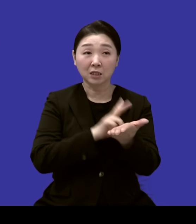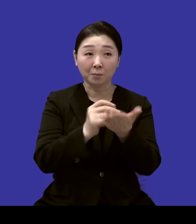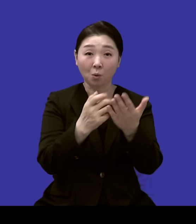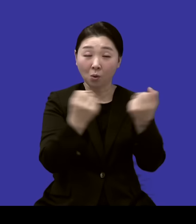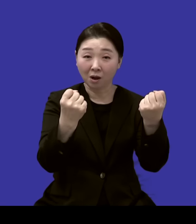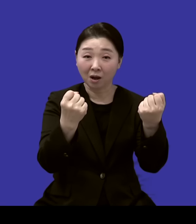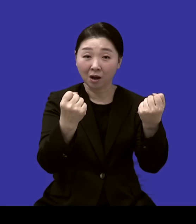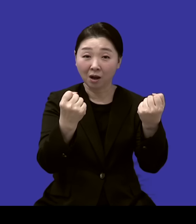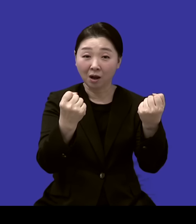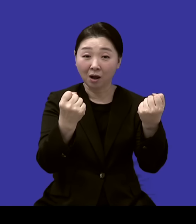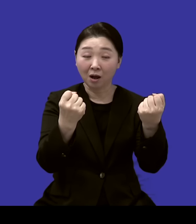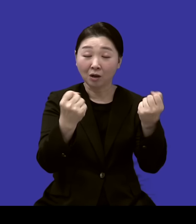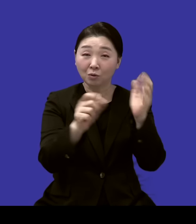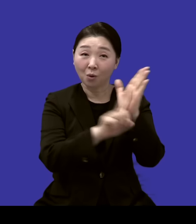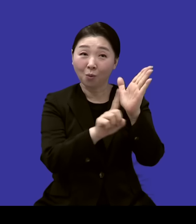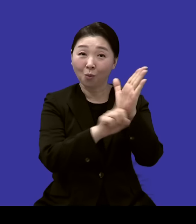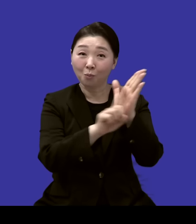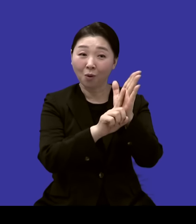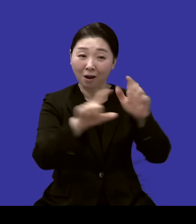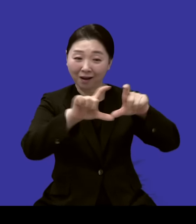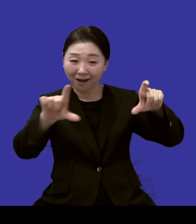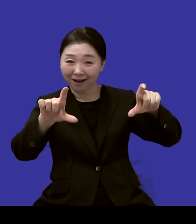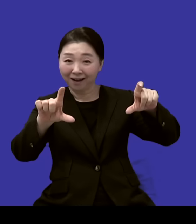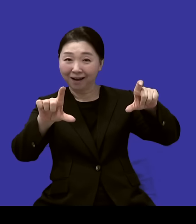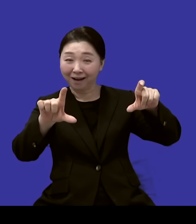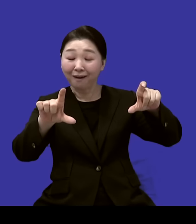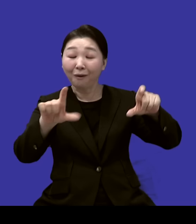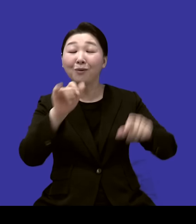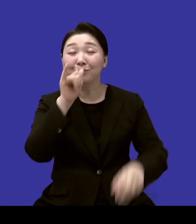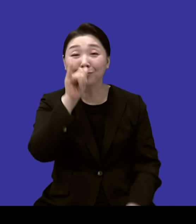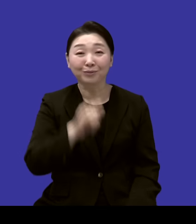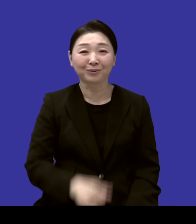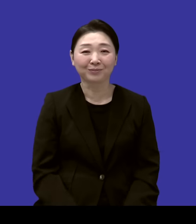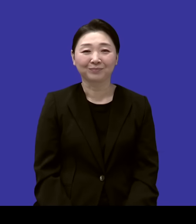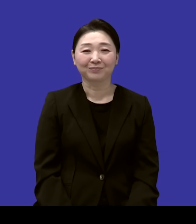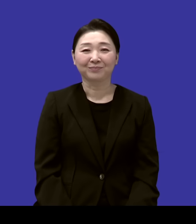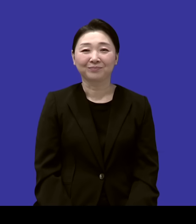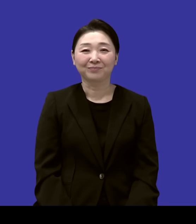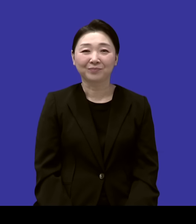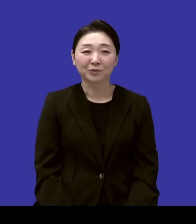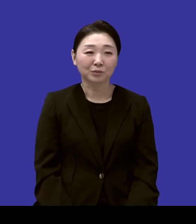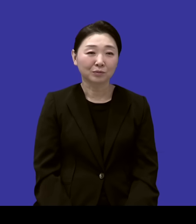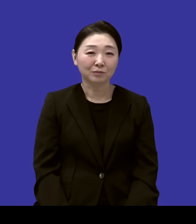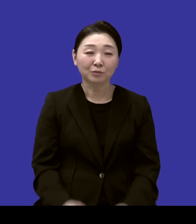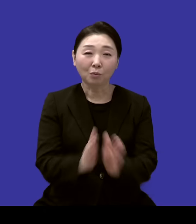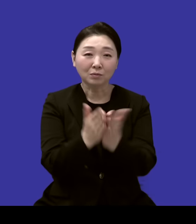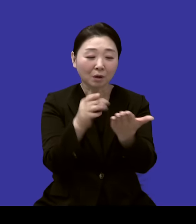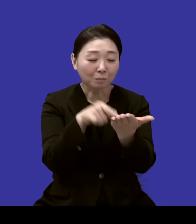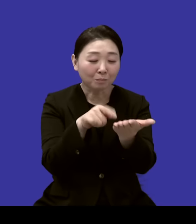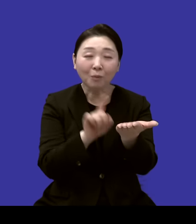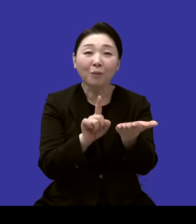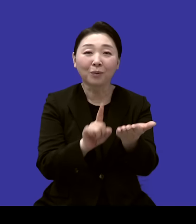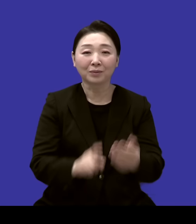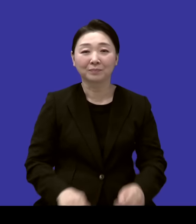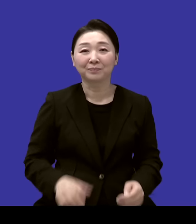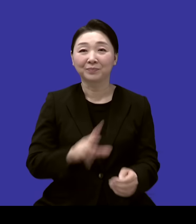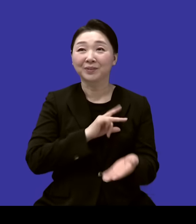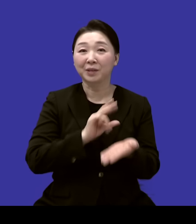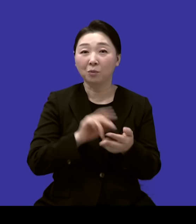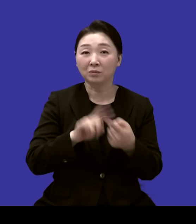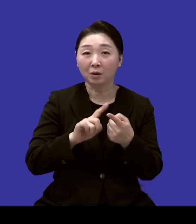있고 이렇게 책을 홍보하는 카피 문구로 쓰여지는 그런 문장인데 네, 맞습니다. 이게 어떤 책인가요? 제목 그대로요. 예.